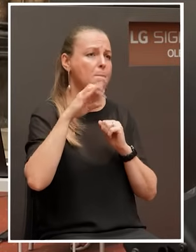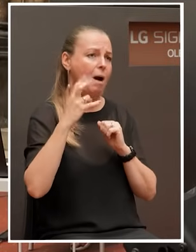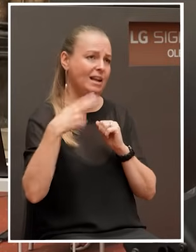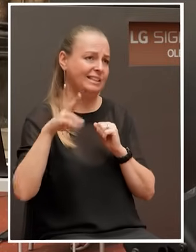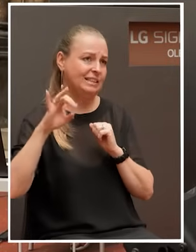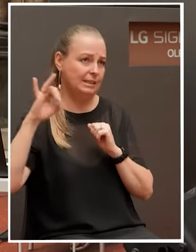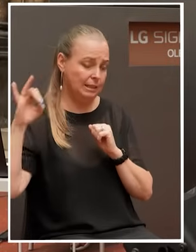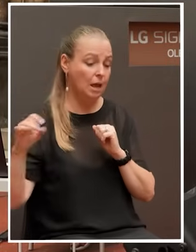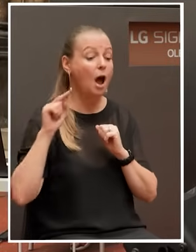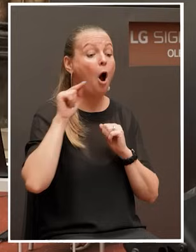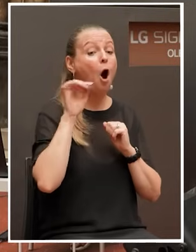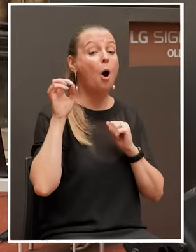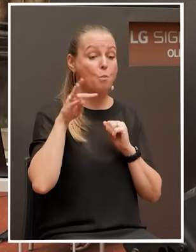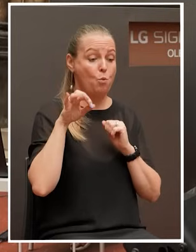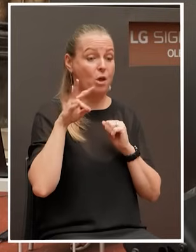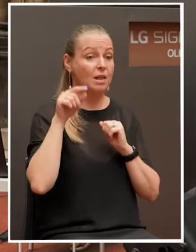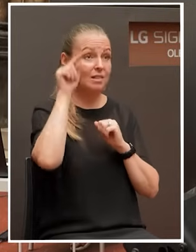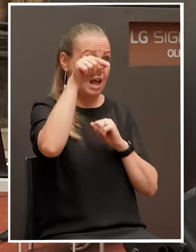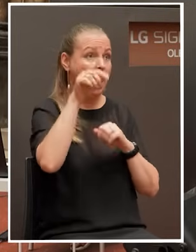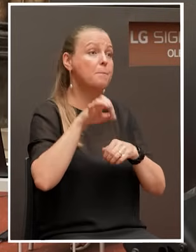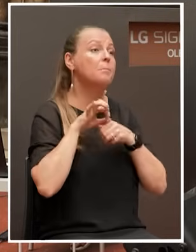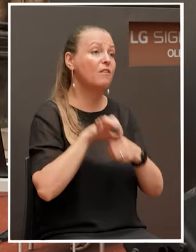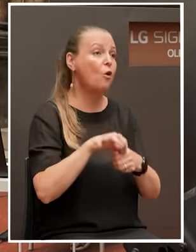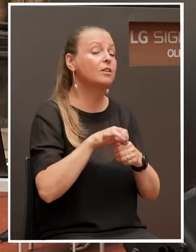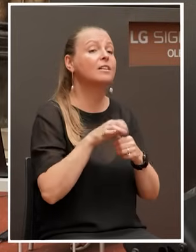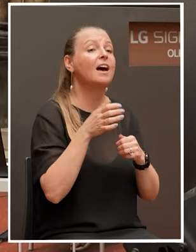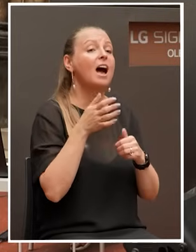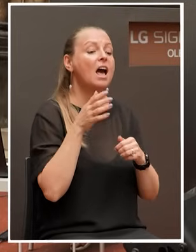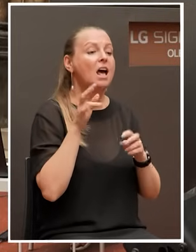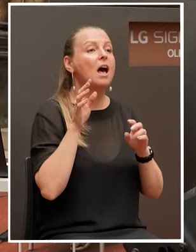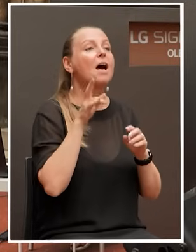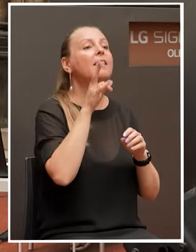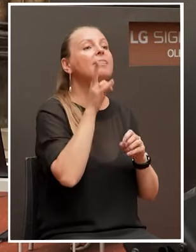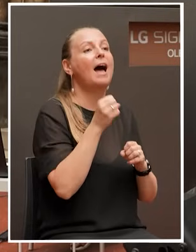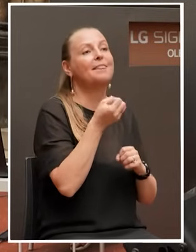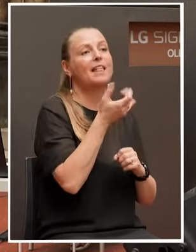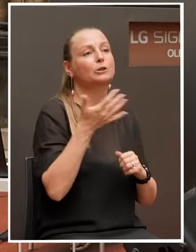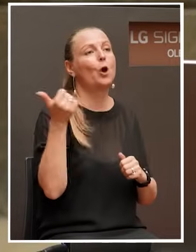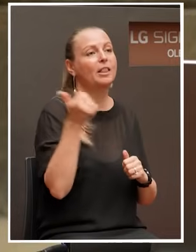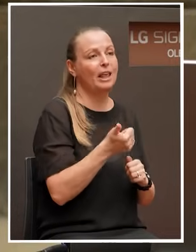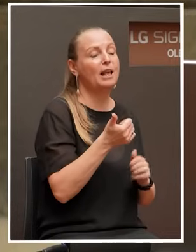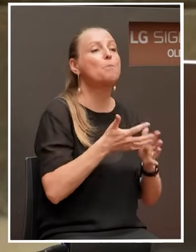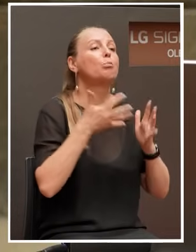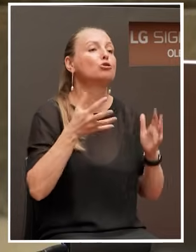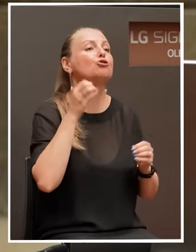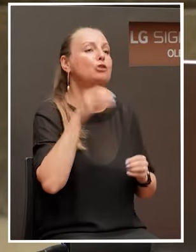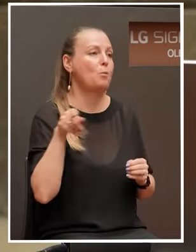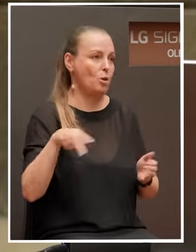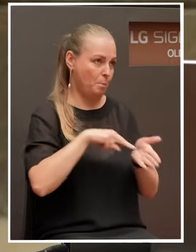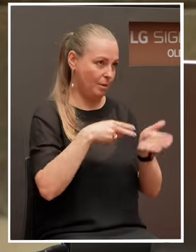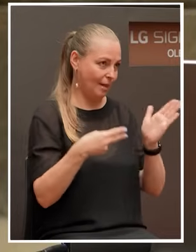где он проводит из-за дурной погоды на несколько недель больше, чем предполагал, где